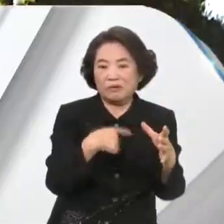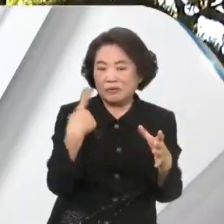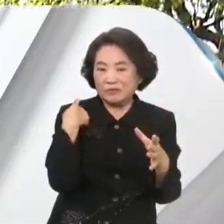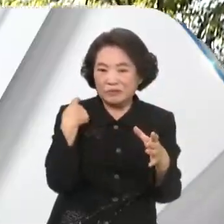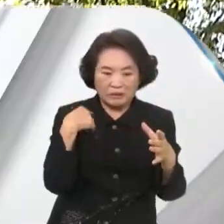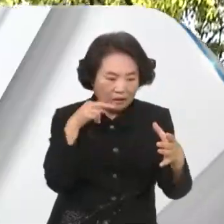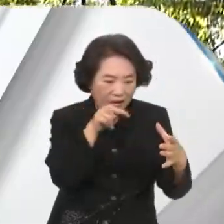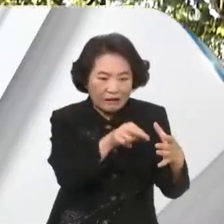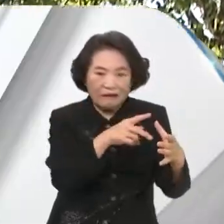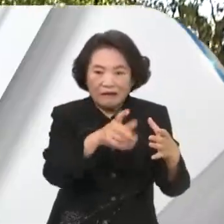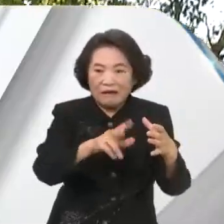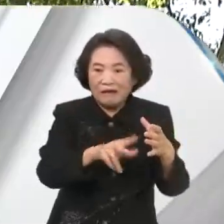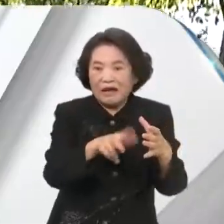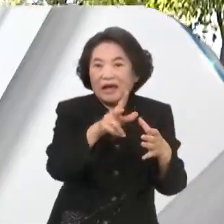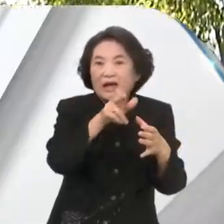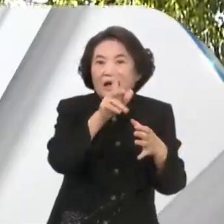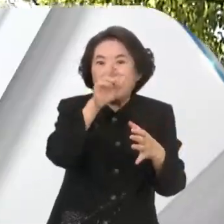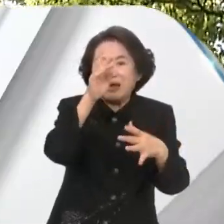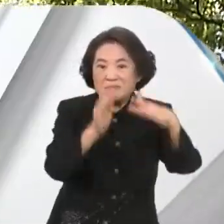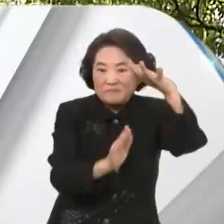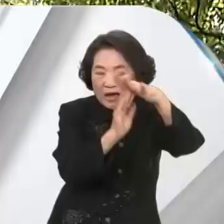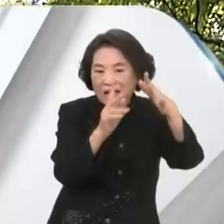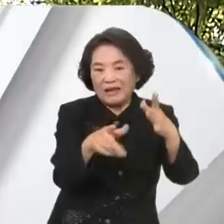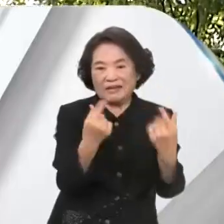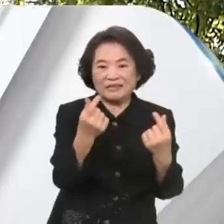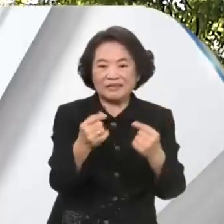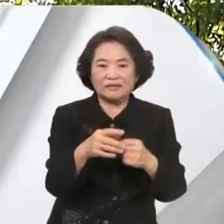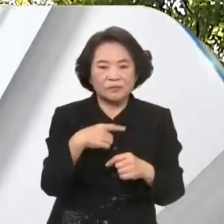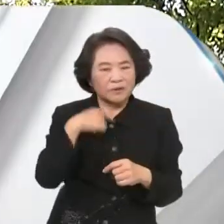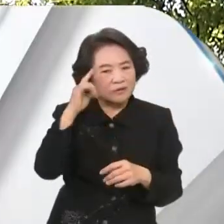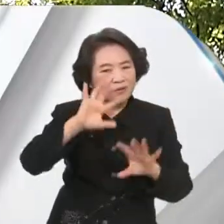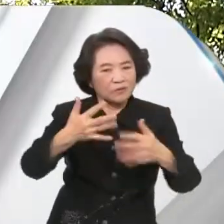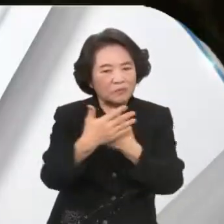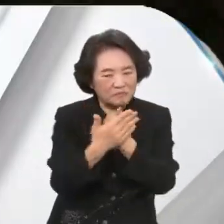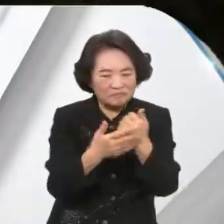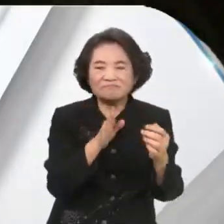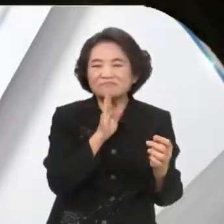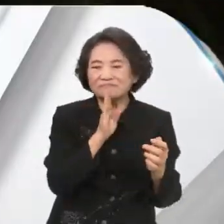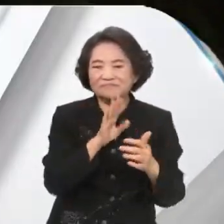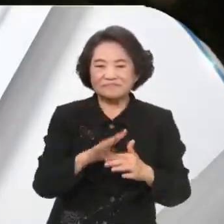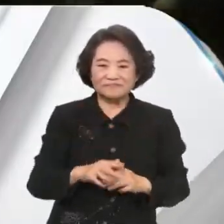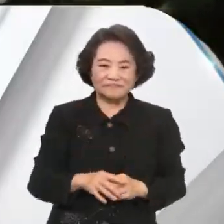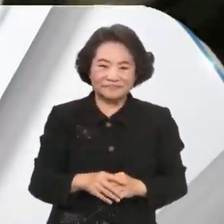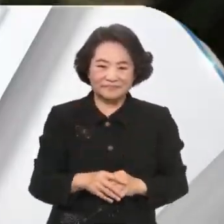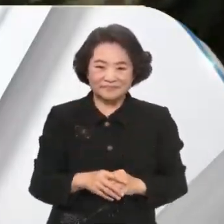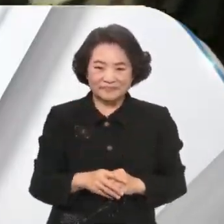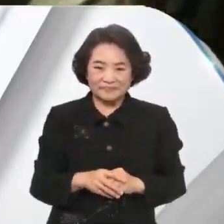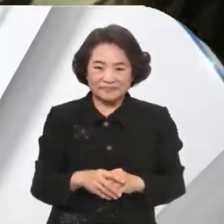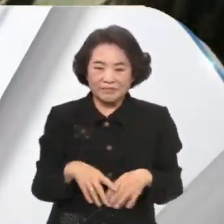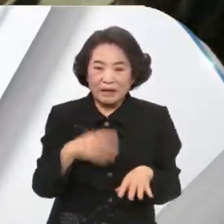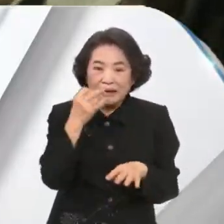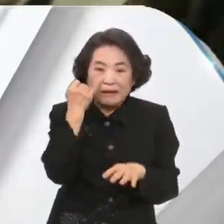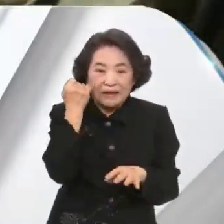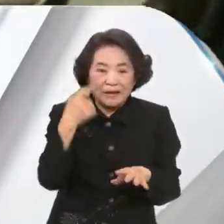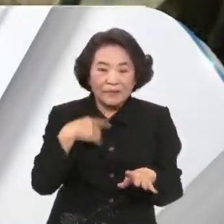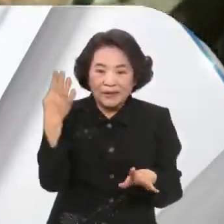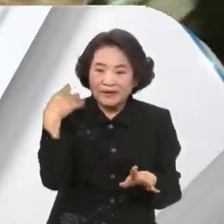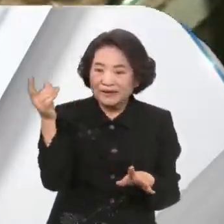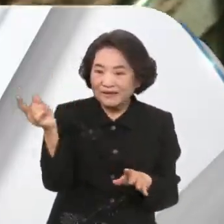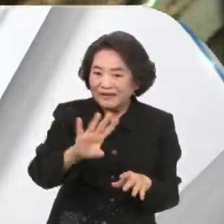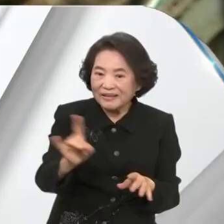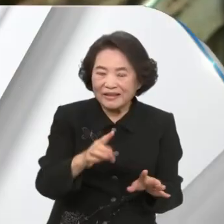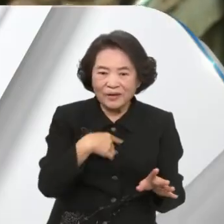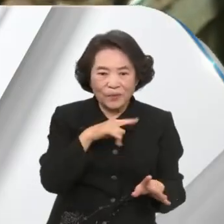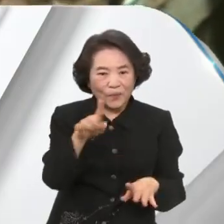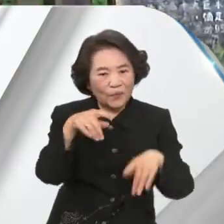树都是空的。对，然后它真的是，我觉得真的是国宝。 哇，紫色的，我不曾看过紫